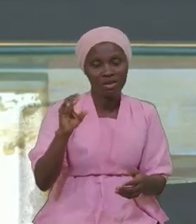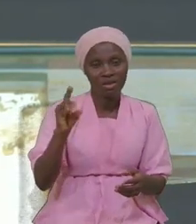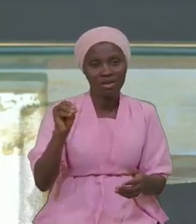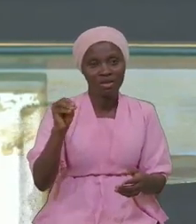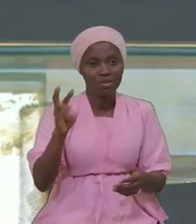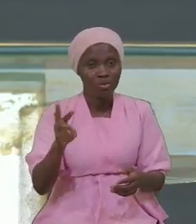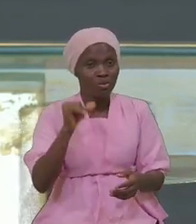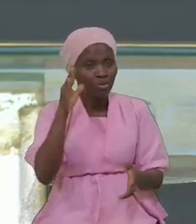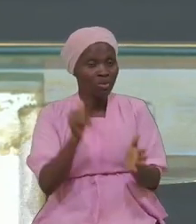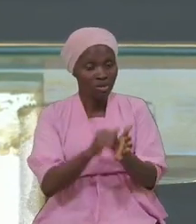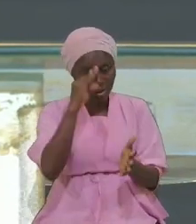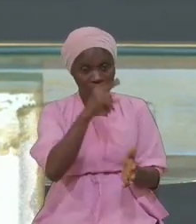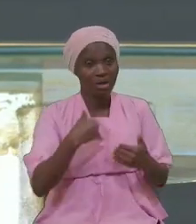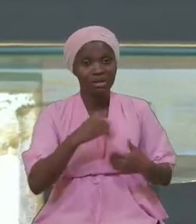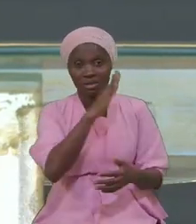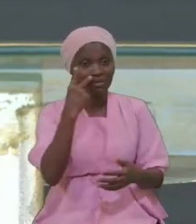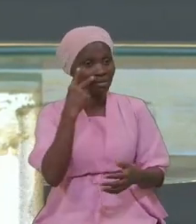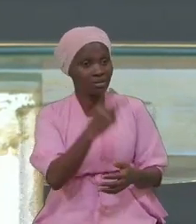jamais rencontrée.